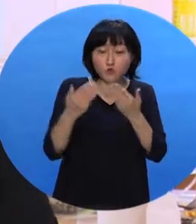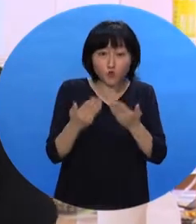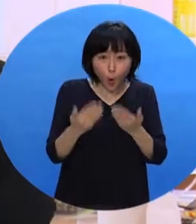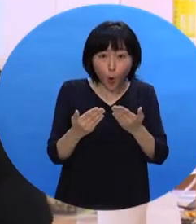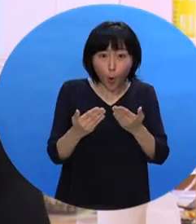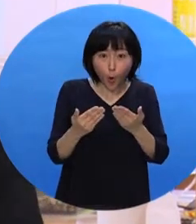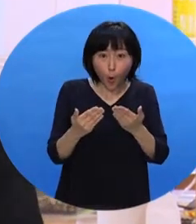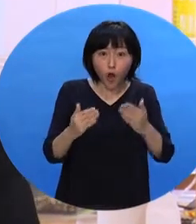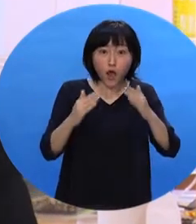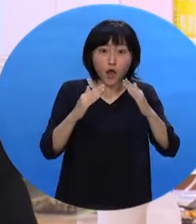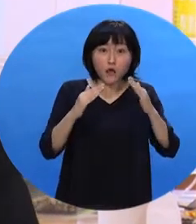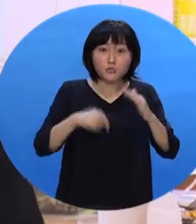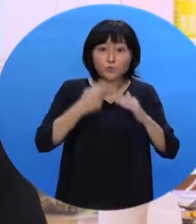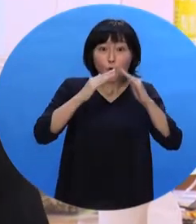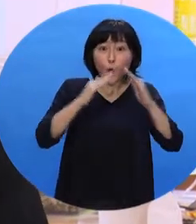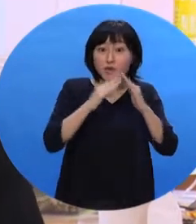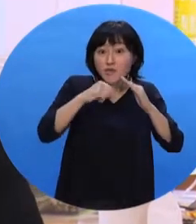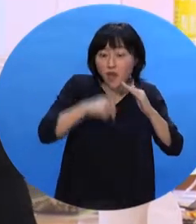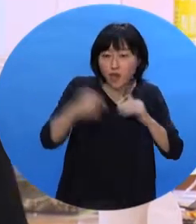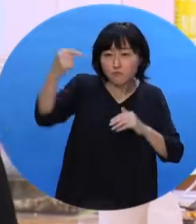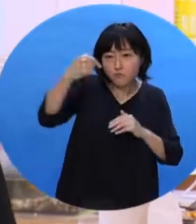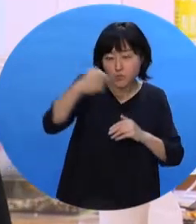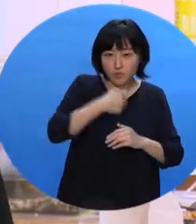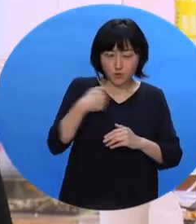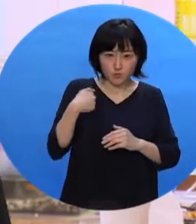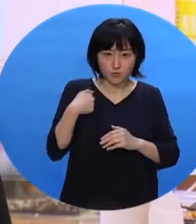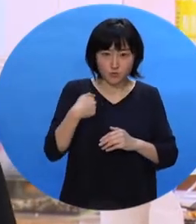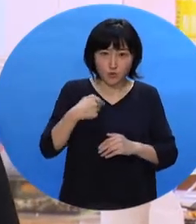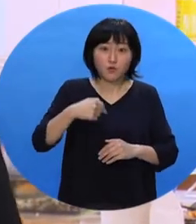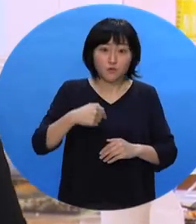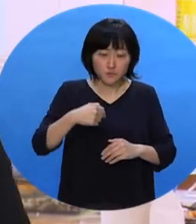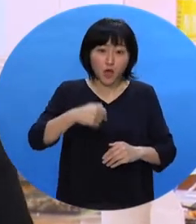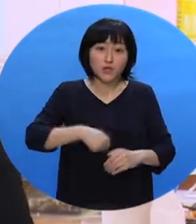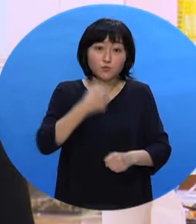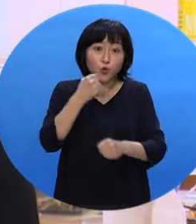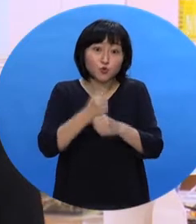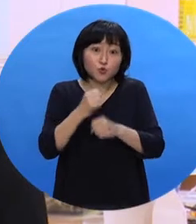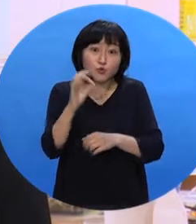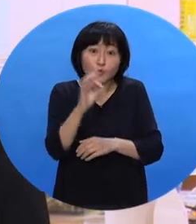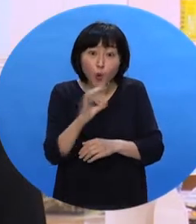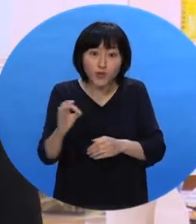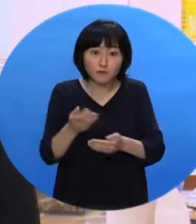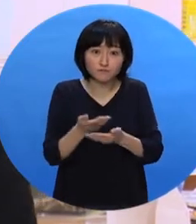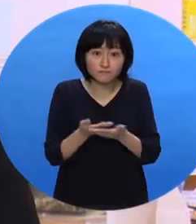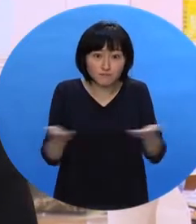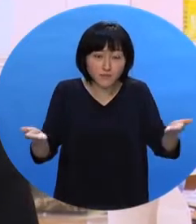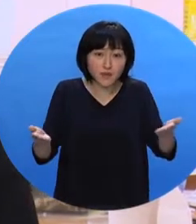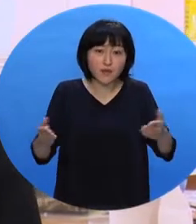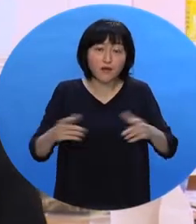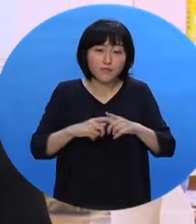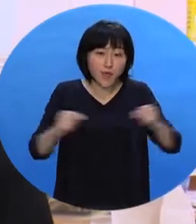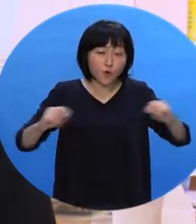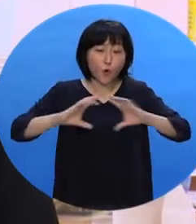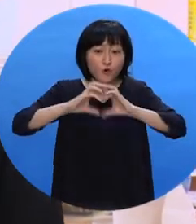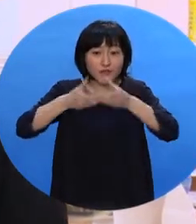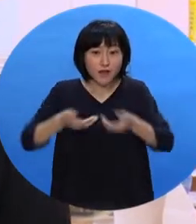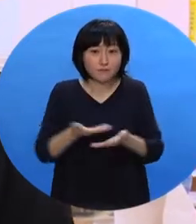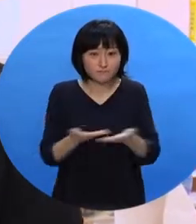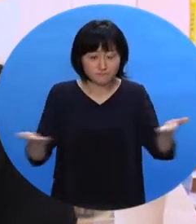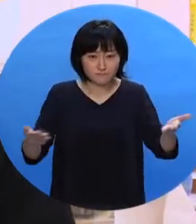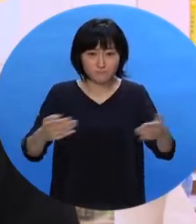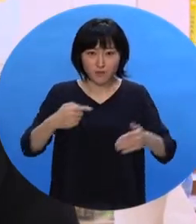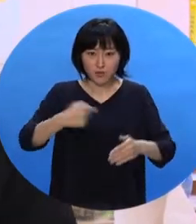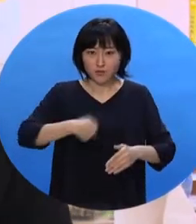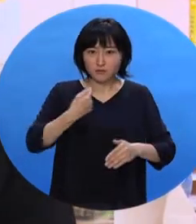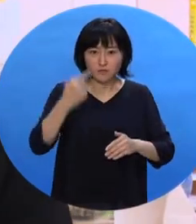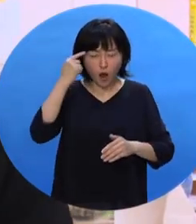宅で受けることができるとか、はい、自分が作ったものを全国あるいは全世界に広めて僕はこう考えてますっ